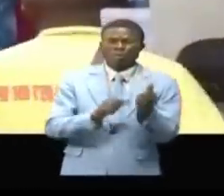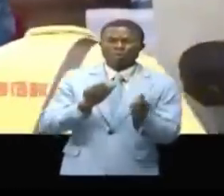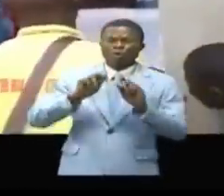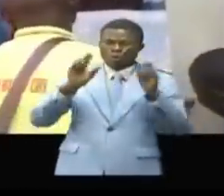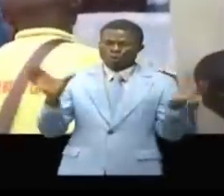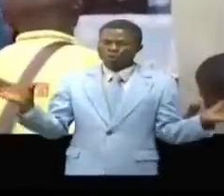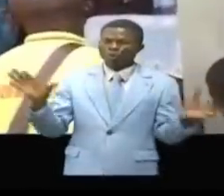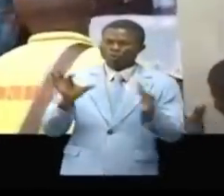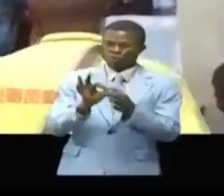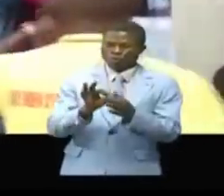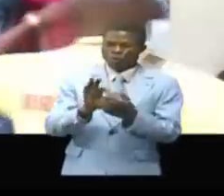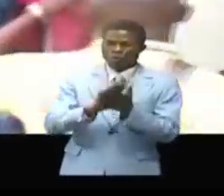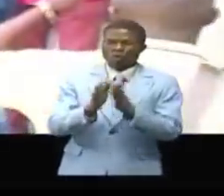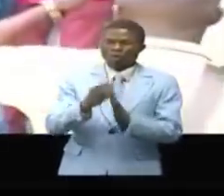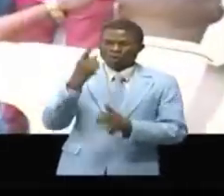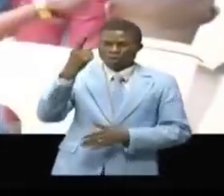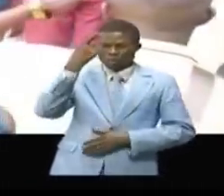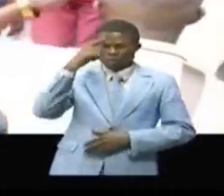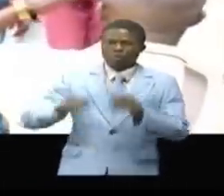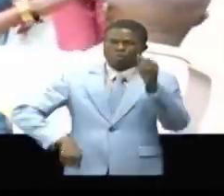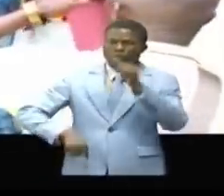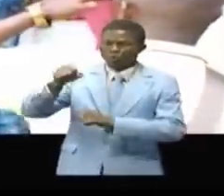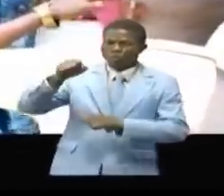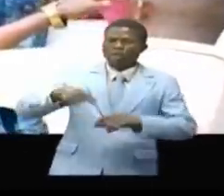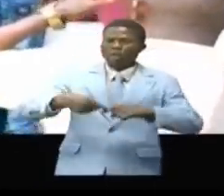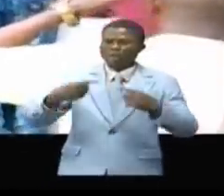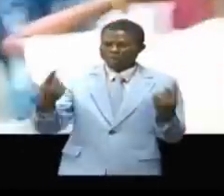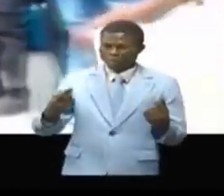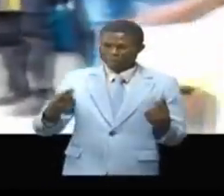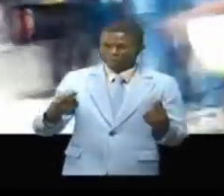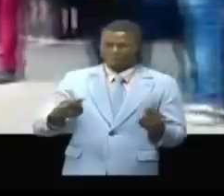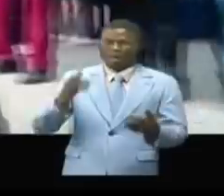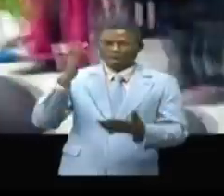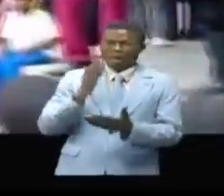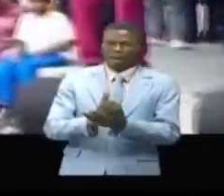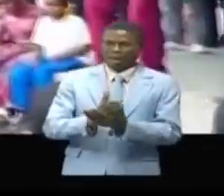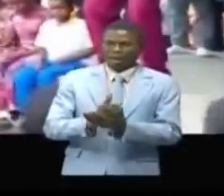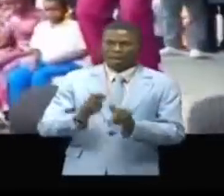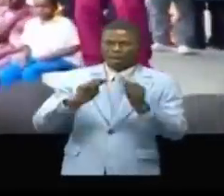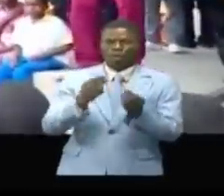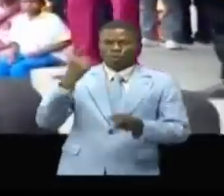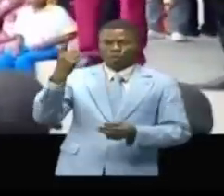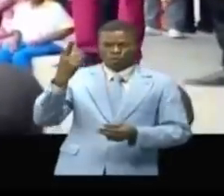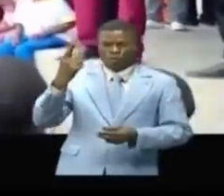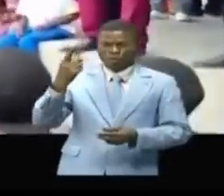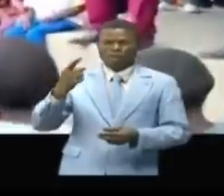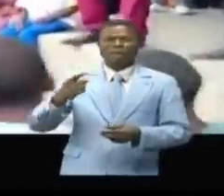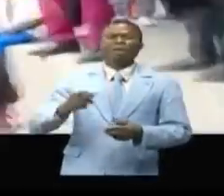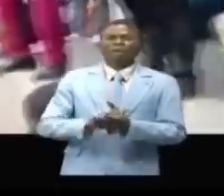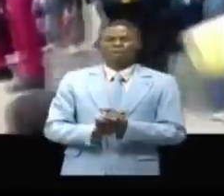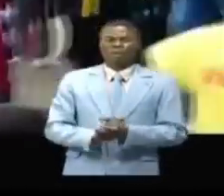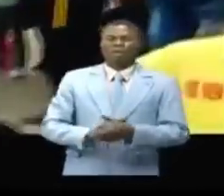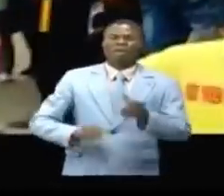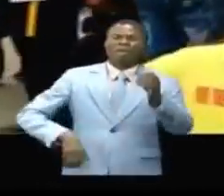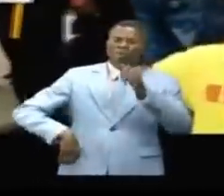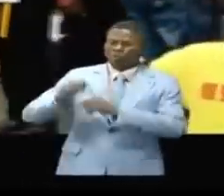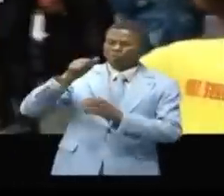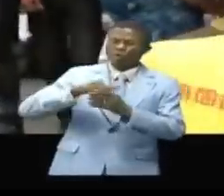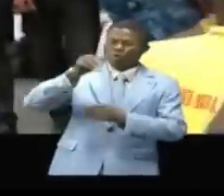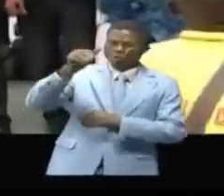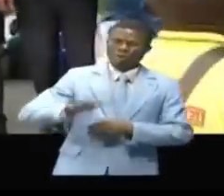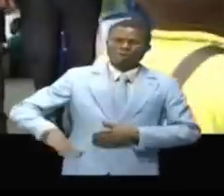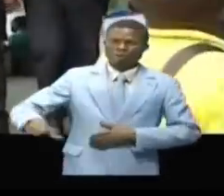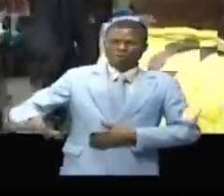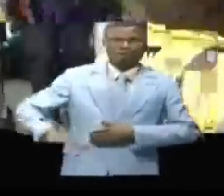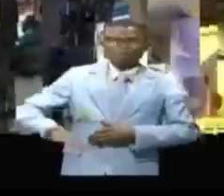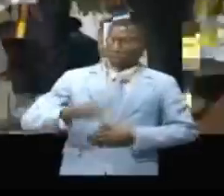derrière les commandants suprêmes des armées et les phares d'essai pour combattre ensemble et bouter cet ennemi hors de nos frontières. C'est